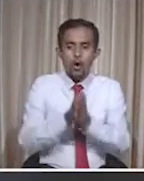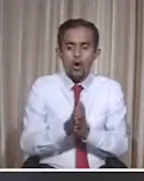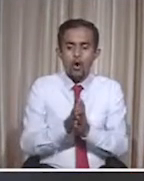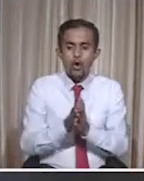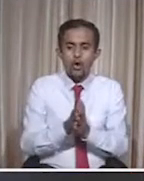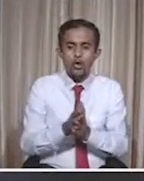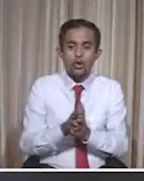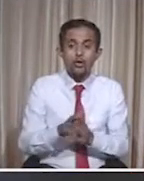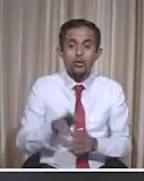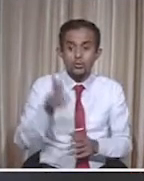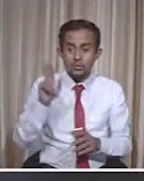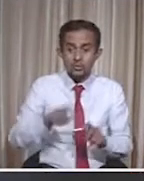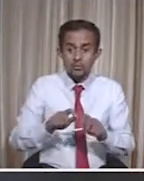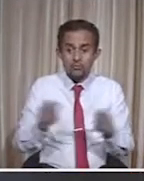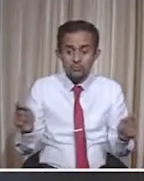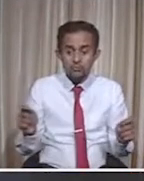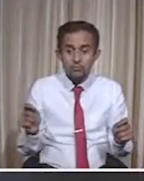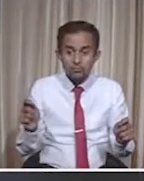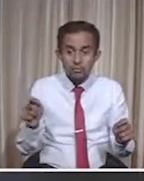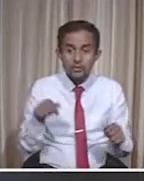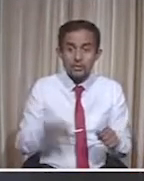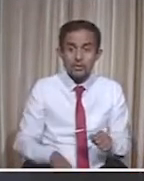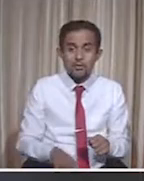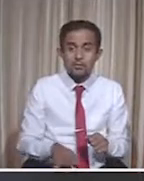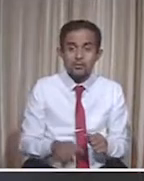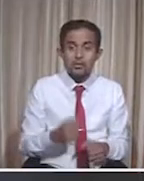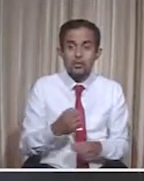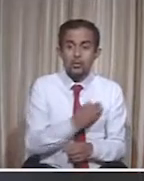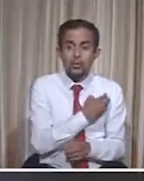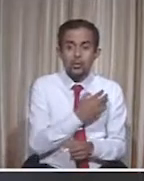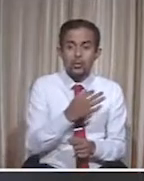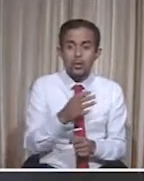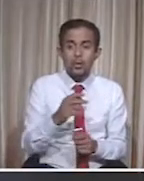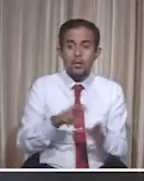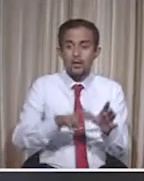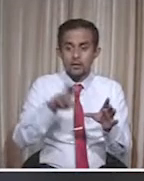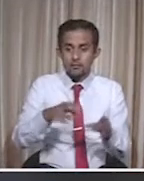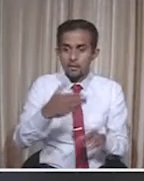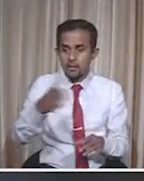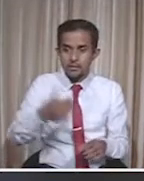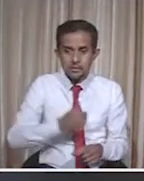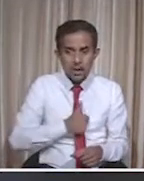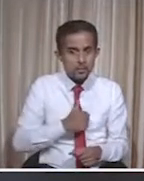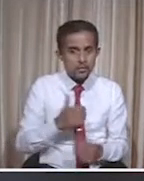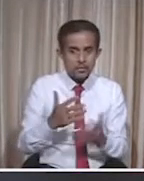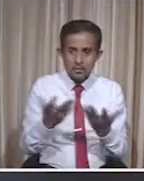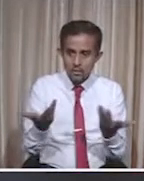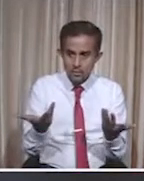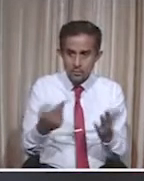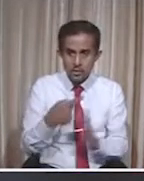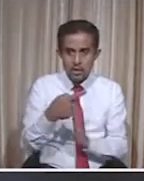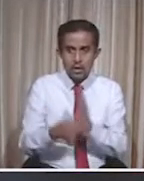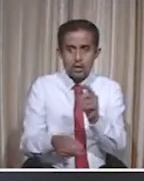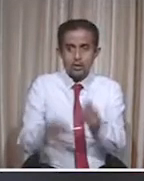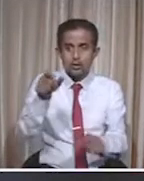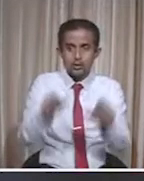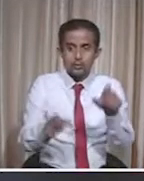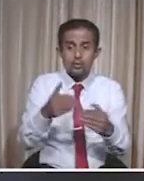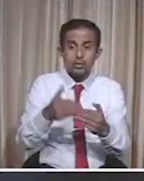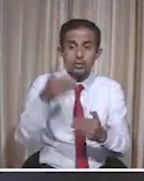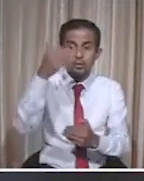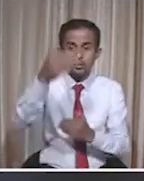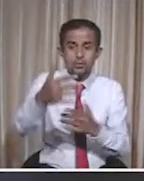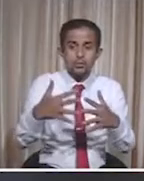ගේමු දෝෂාභියෝගේ. දෝෂාභියෝග ගෙනල්ලා ගෝඨාභය රාජපක්ෂ ඉවත් වෙන්න කැමති නැත්නම් මේ රටේ ජනතාවගේ